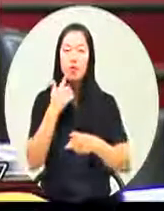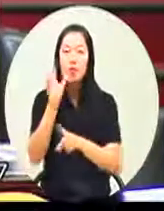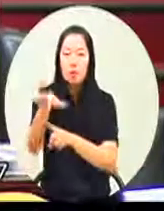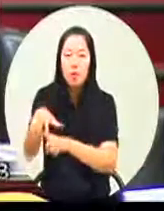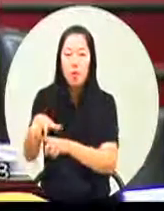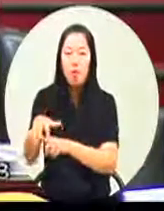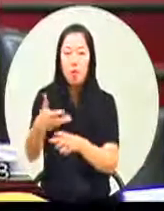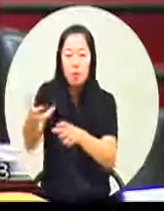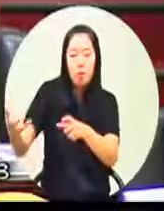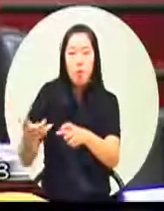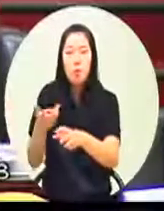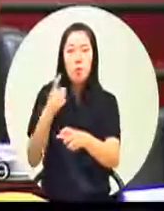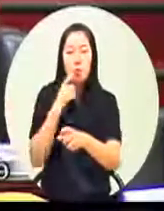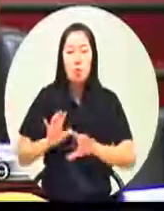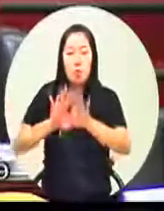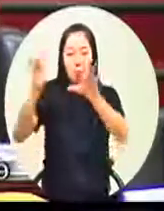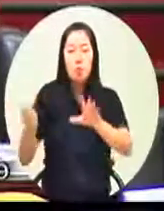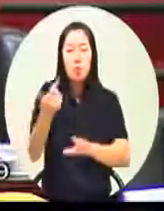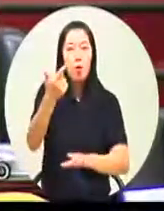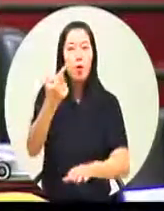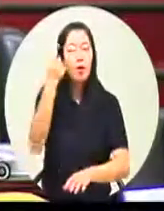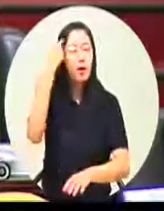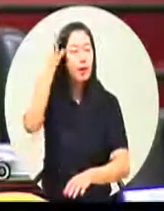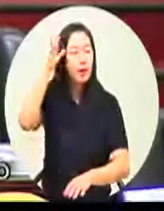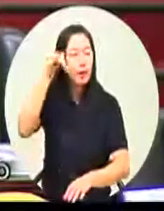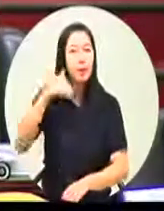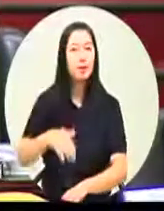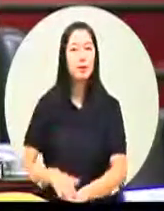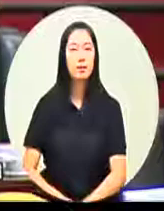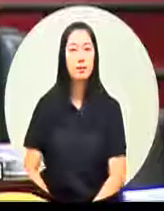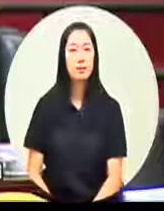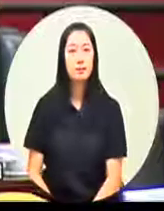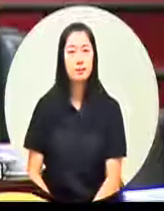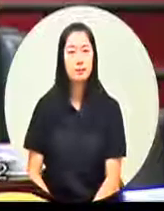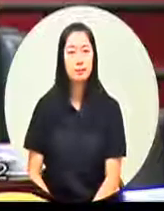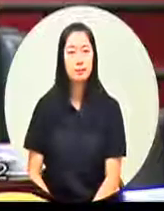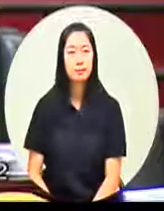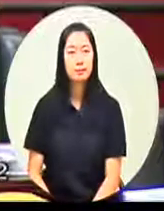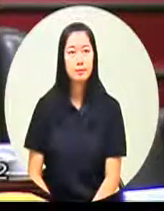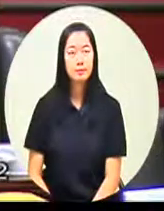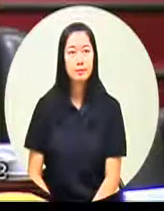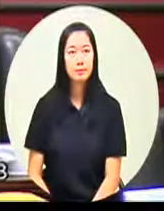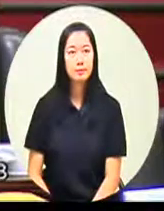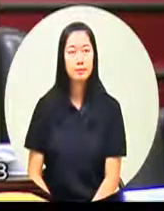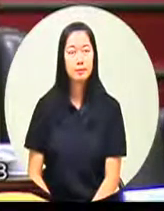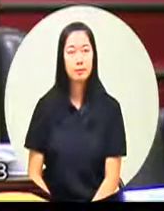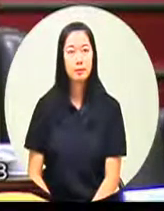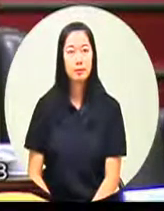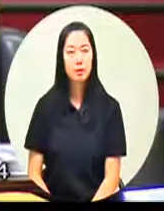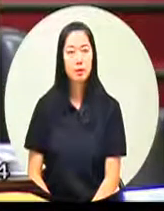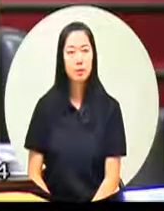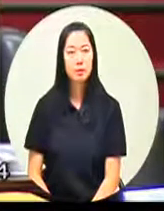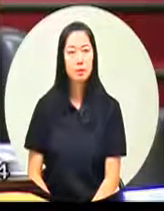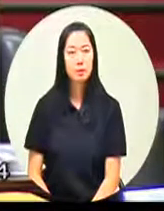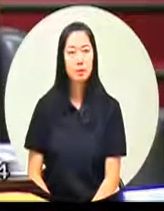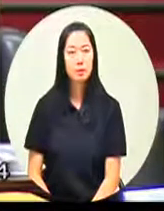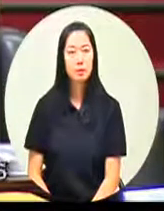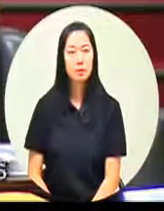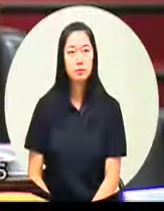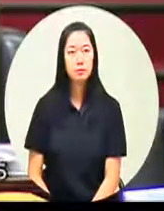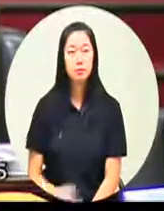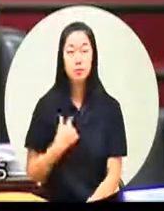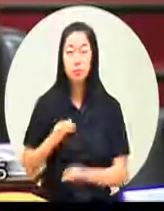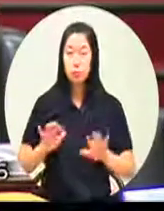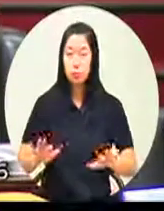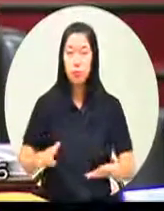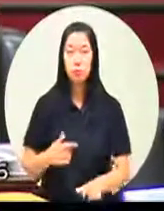这是没有尝试啊，这是没有尝试啊啊！所以啊，我今天